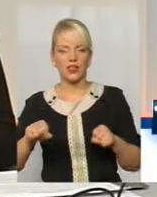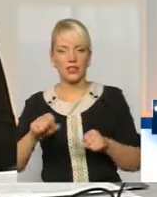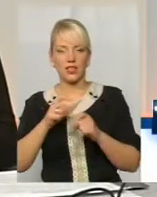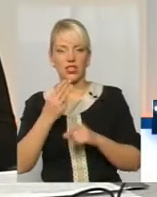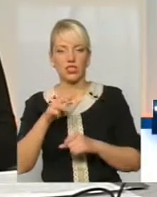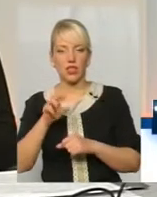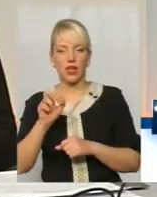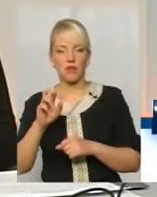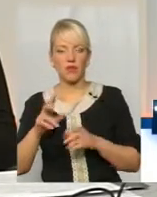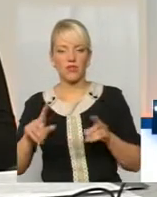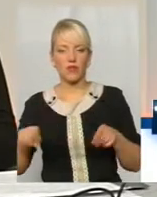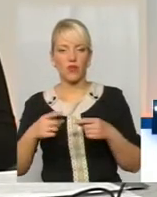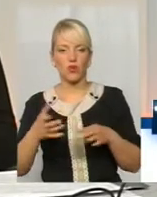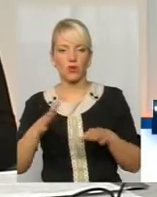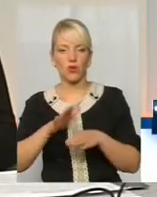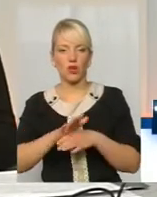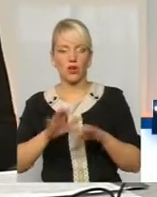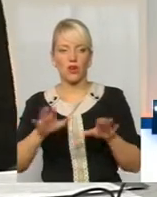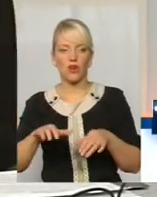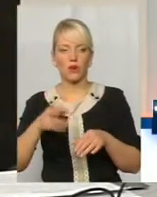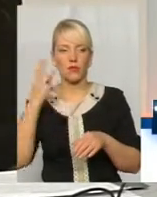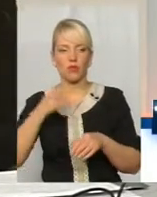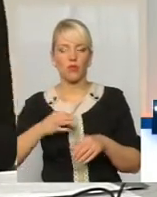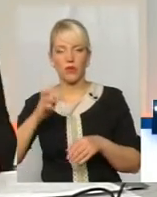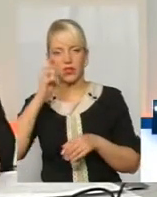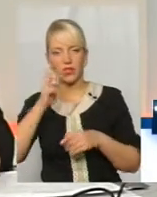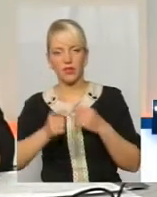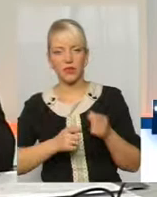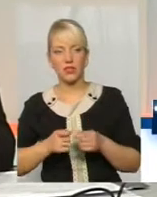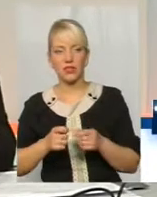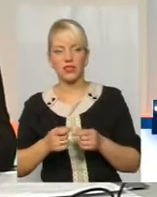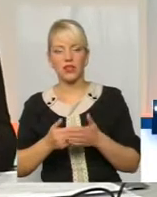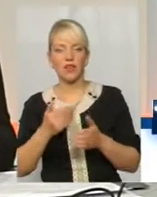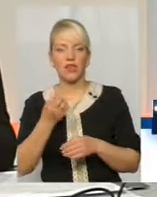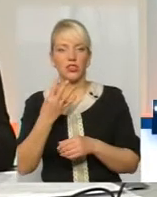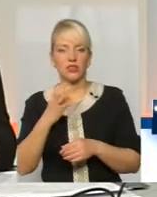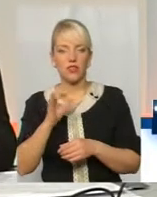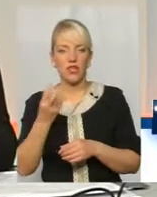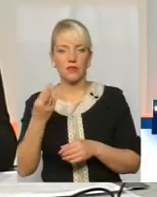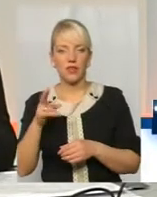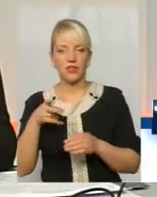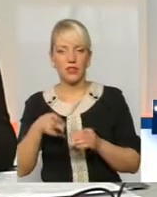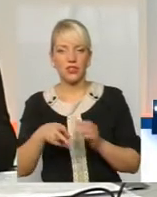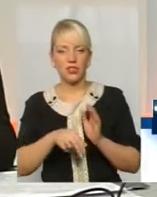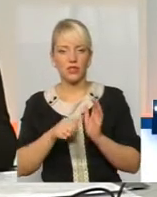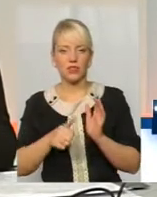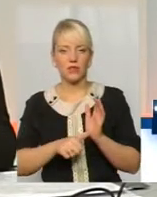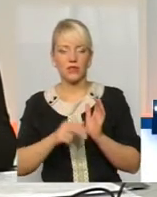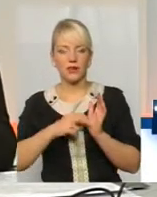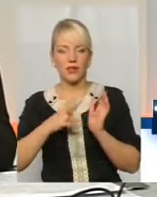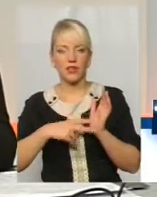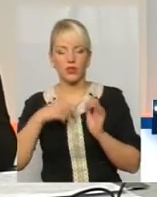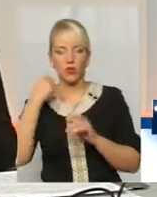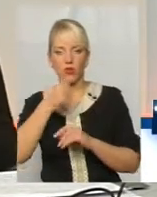за розпорядженням голови Хмельницької обласної державної адміністрації від 14 серпня 2017 року за